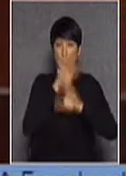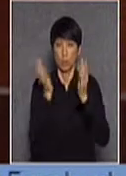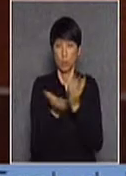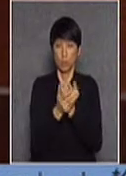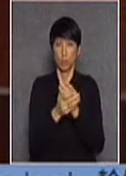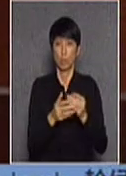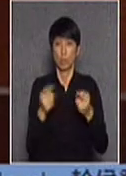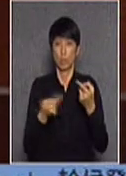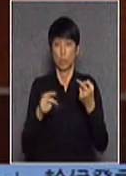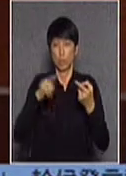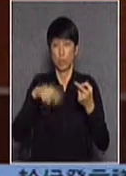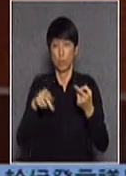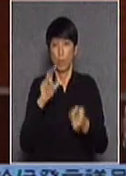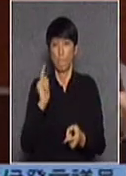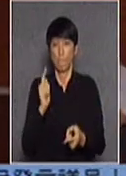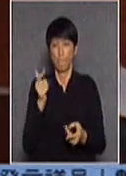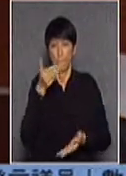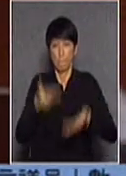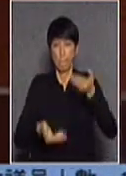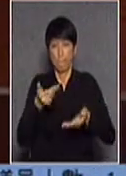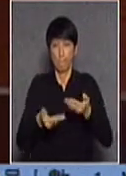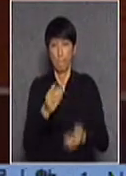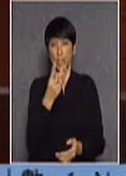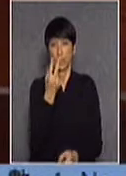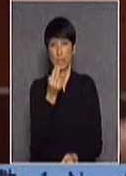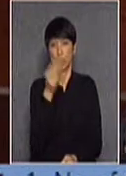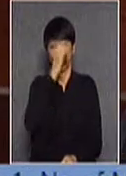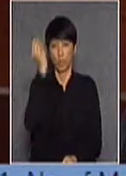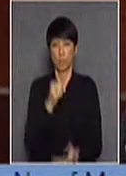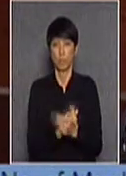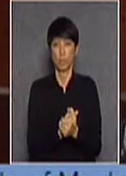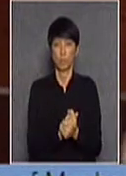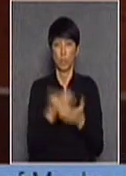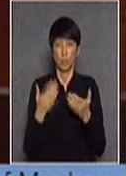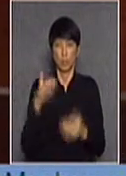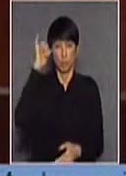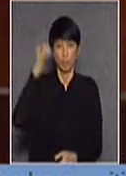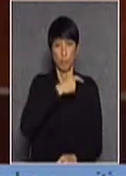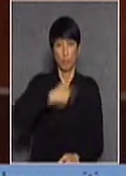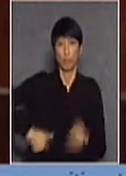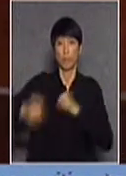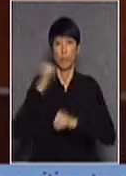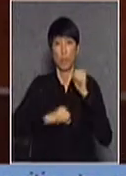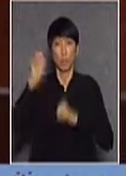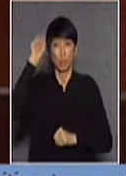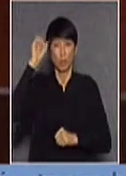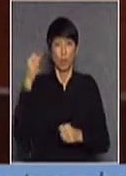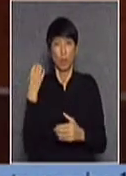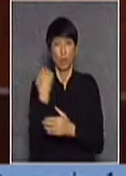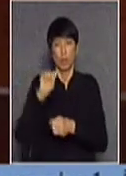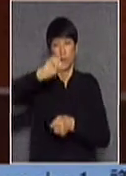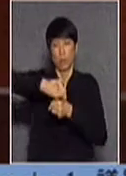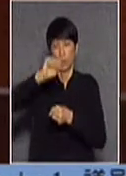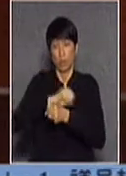數的12800元還相差了 20%。 今天郭偉强議員動議的這個反對擴大輸入外